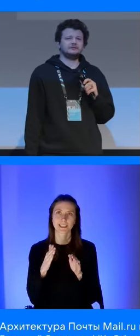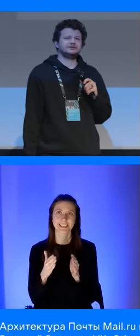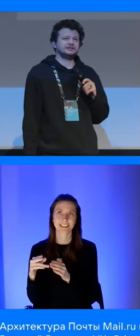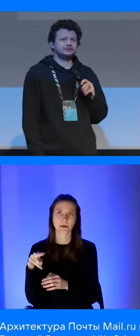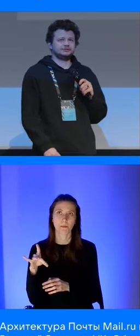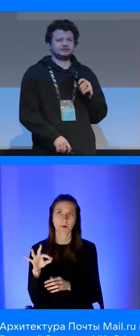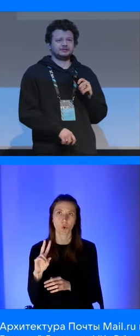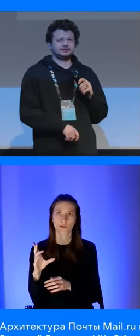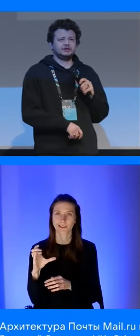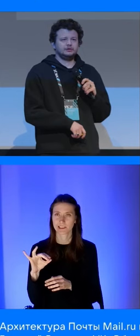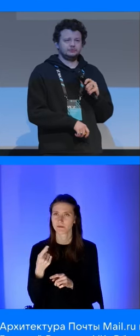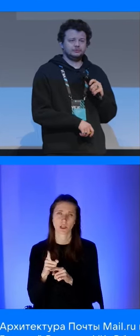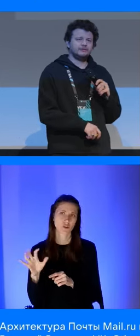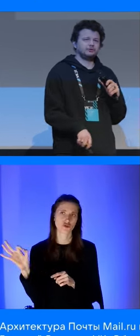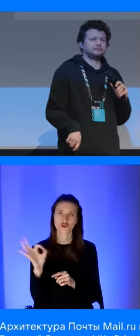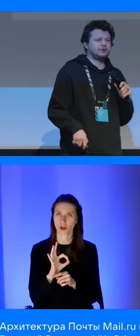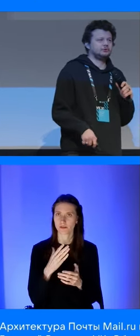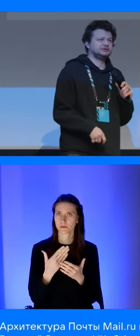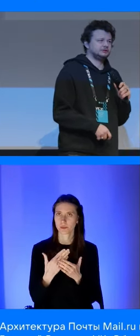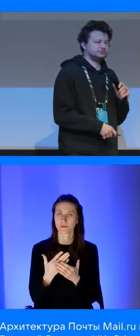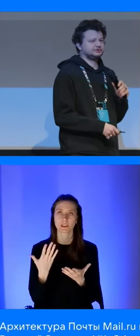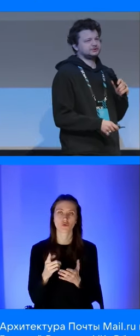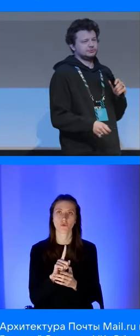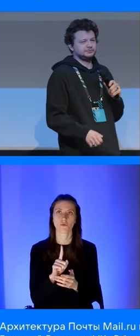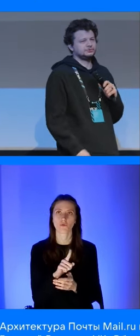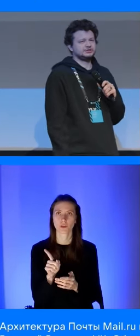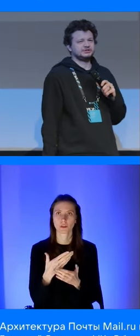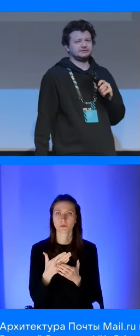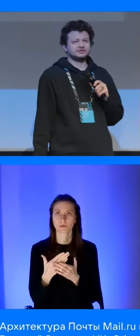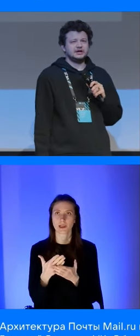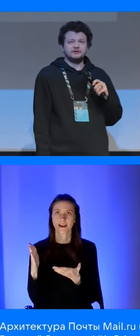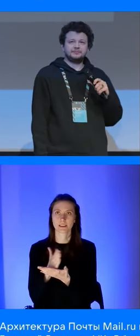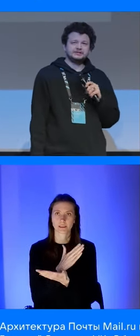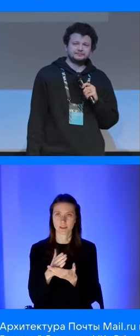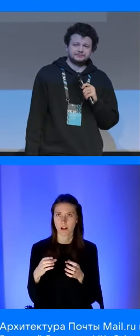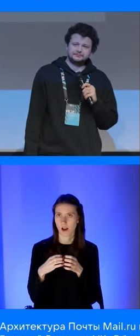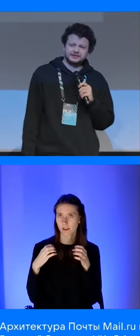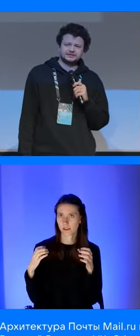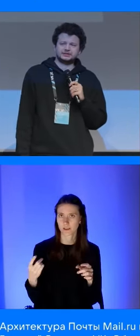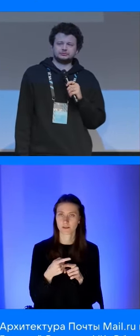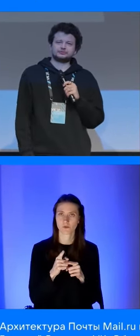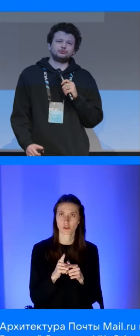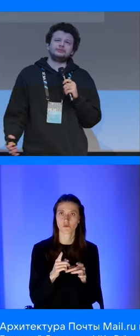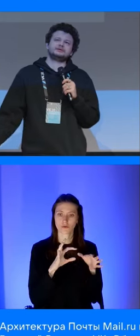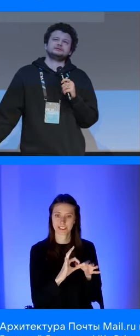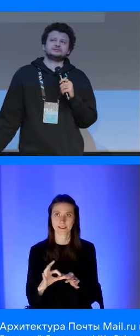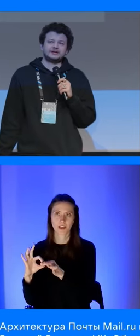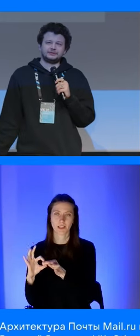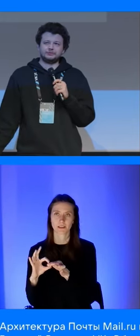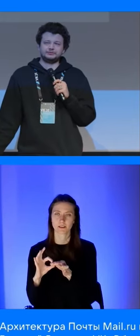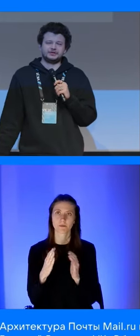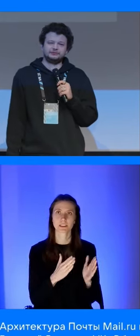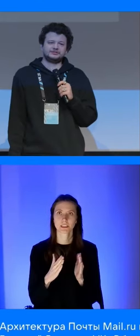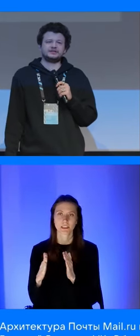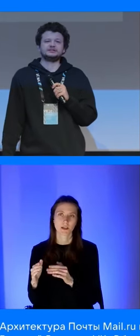когда вы изолируете любого рода походы вот через какой-то промышленный сервис. В принципе, периодически, ну то есть в кубере